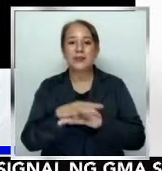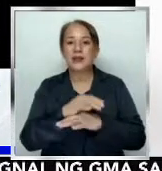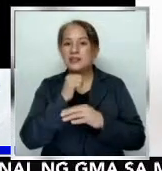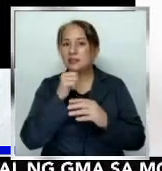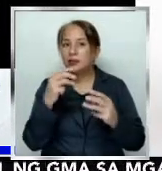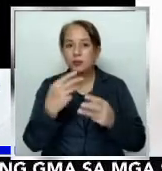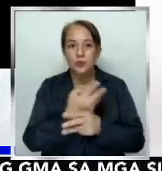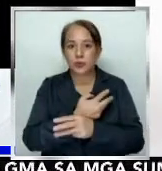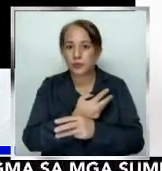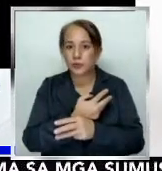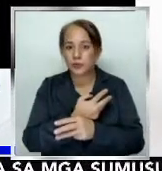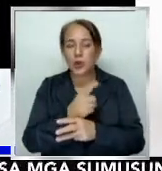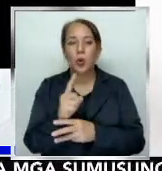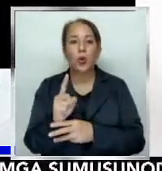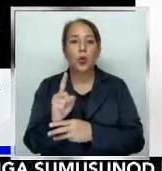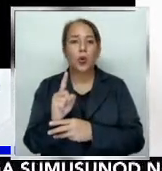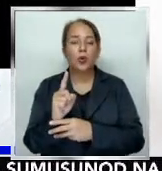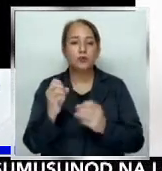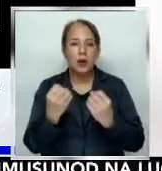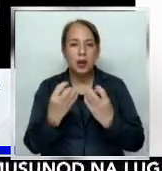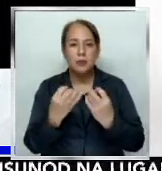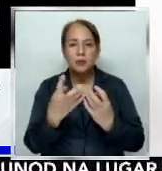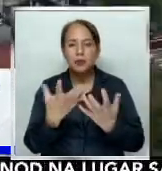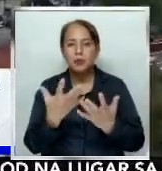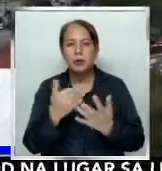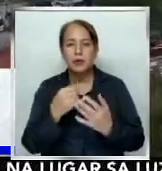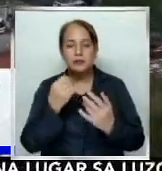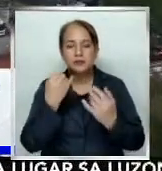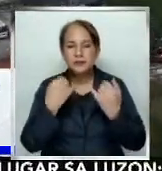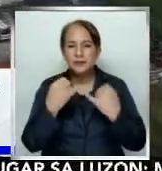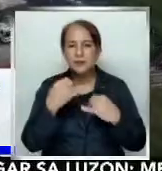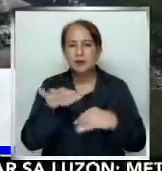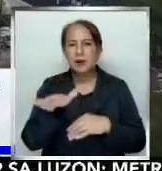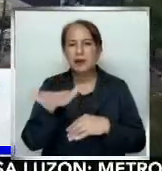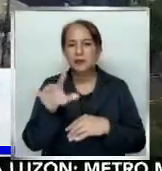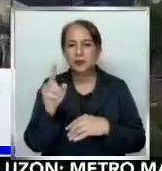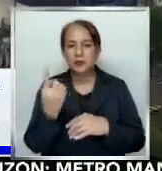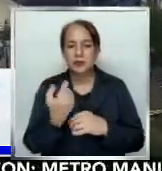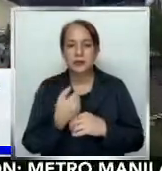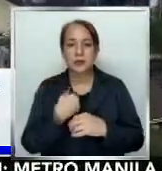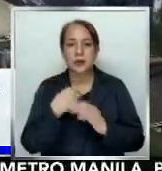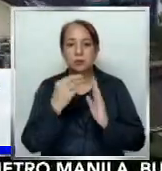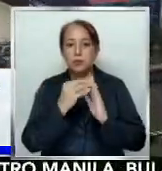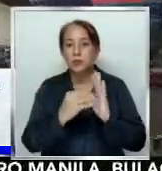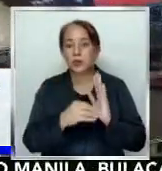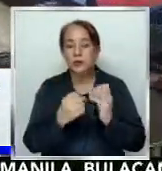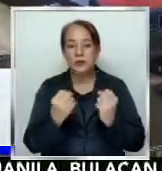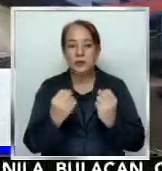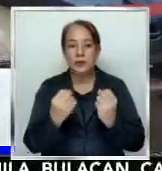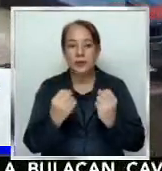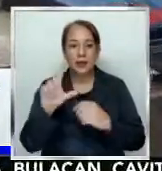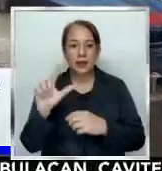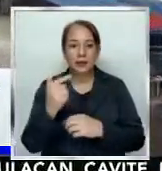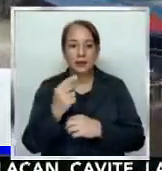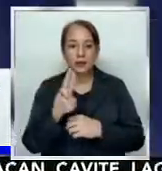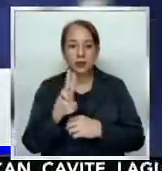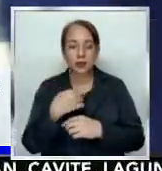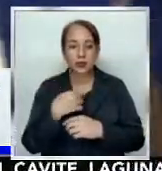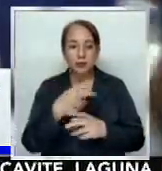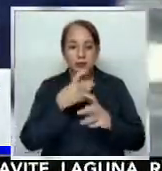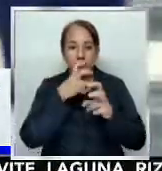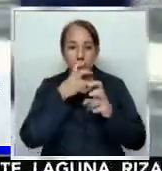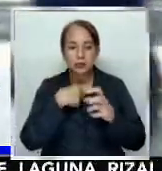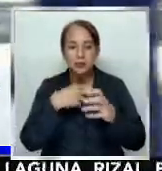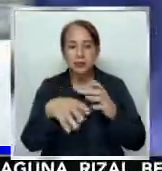It's just karamihan asymptomatic, very mild. May ordinansa na rin naman daw ang karamihan ng mga LGU na naghihigpit sa kilos ng